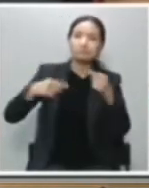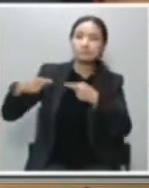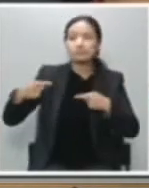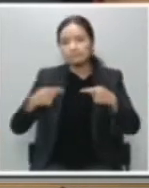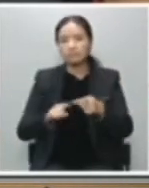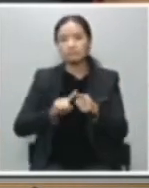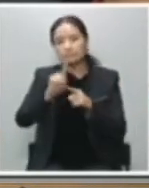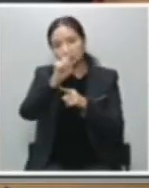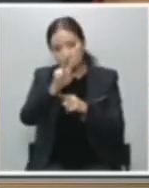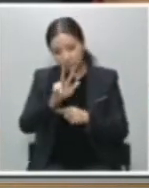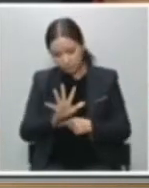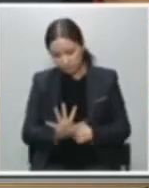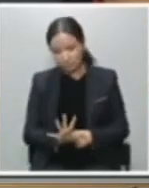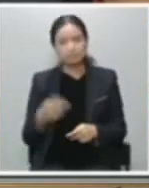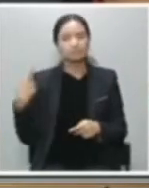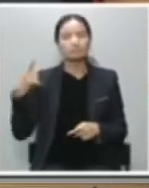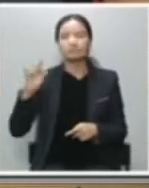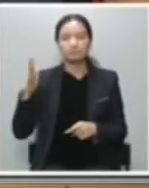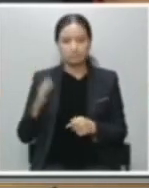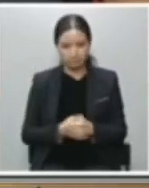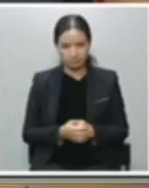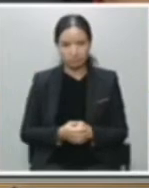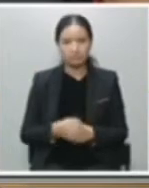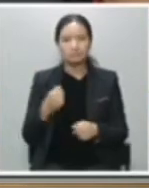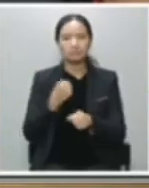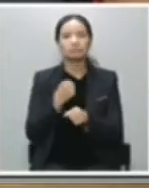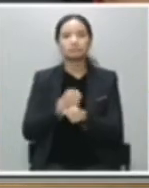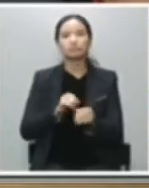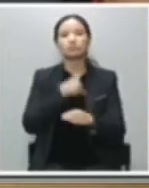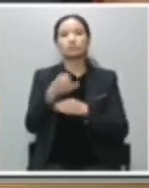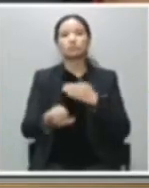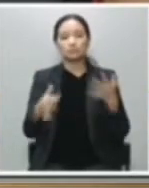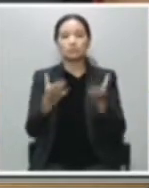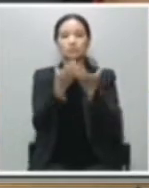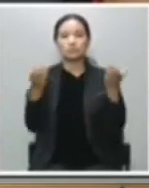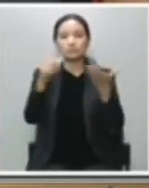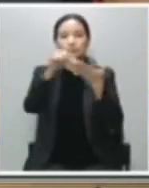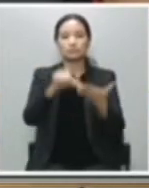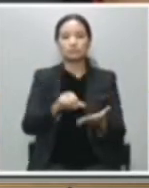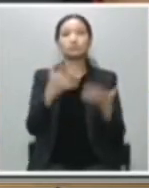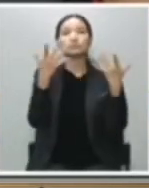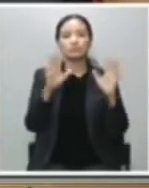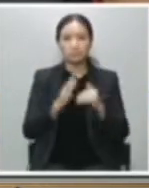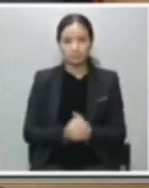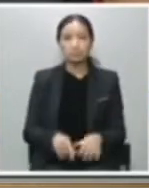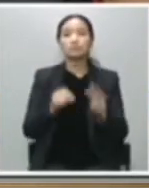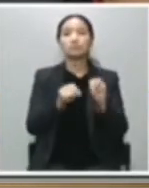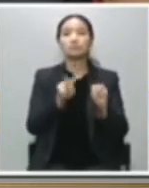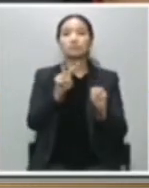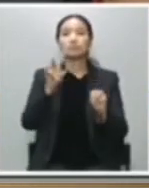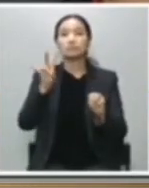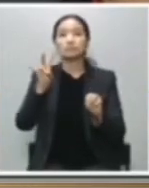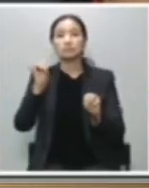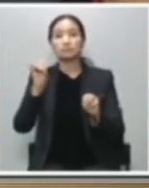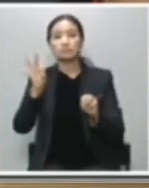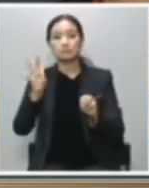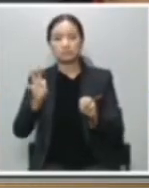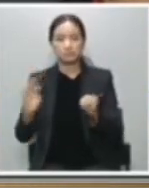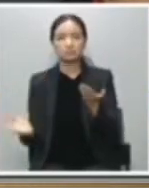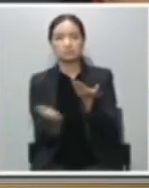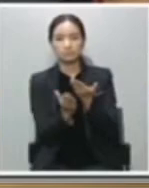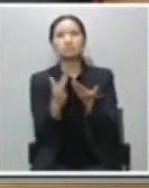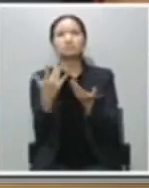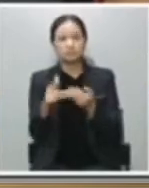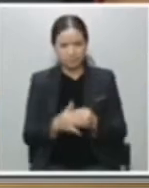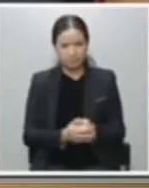1 2 3 4 5เขาทำมาเสร็จสิ้นแล้วรัฐธรรมนูญก็แก้แล้วมาตรา279ก็รองรับแล้วว่